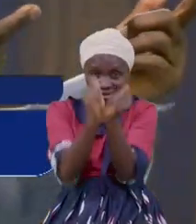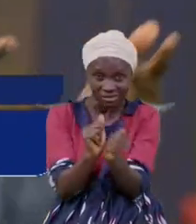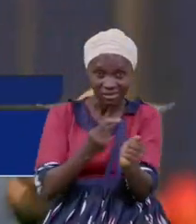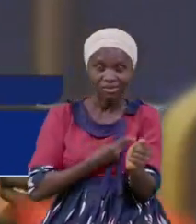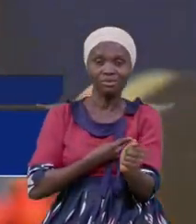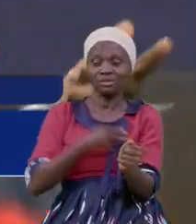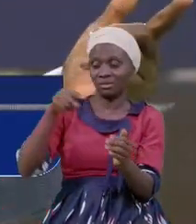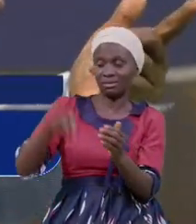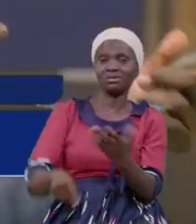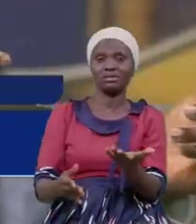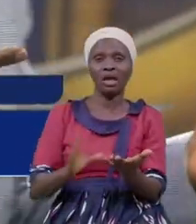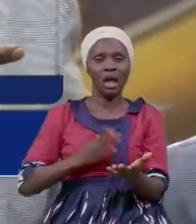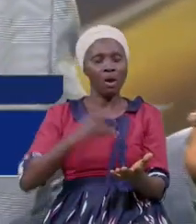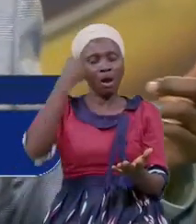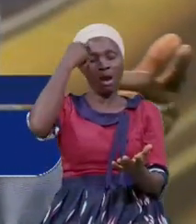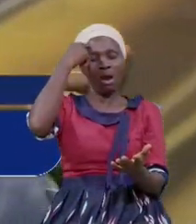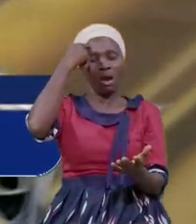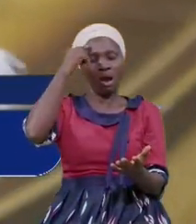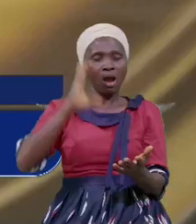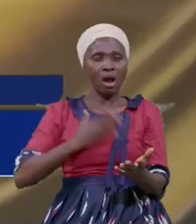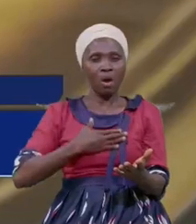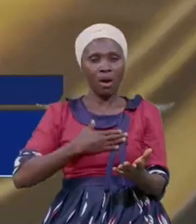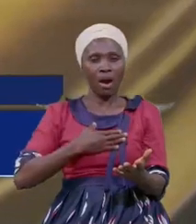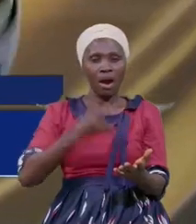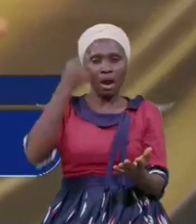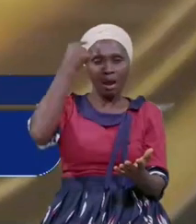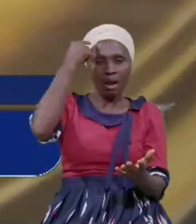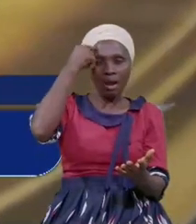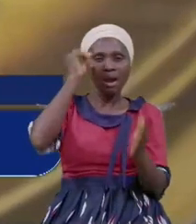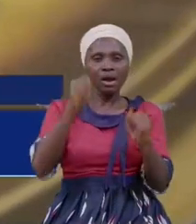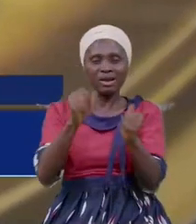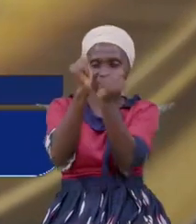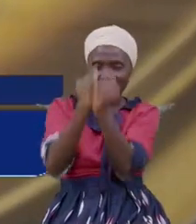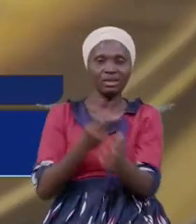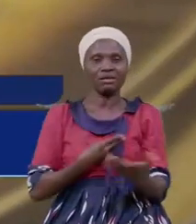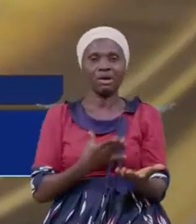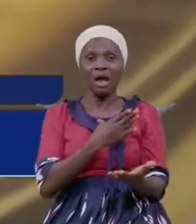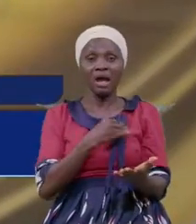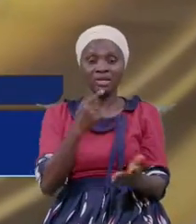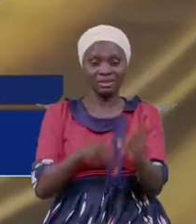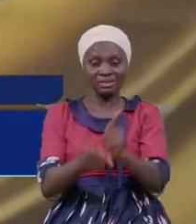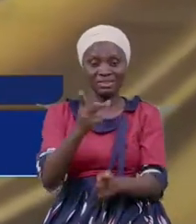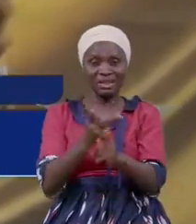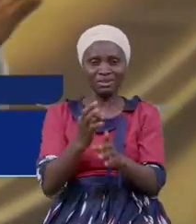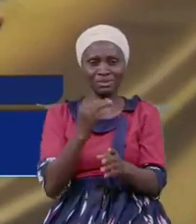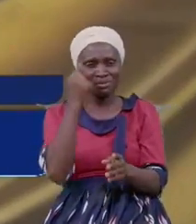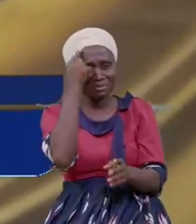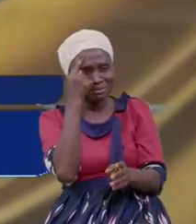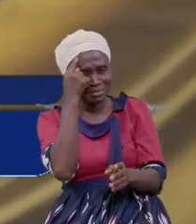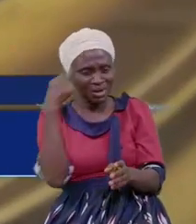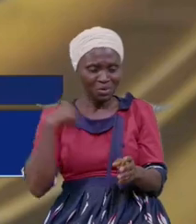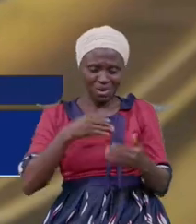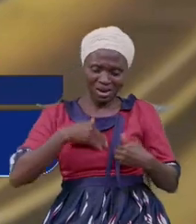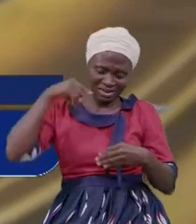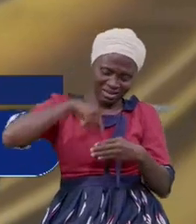cveau peut nous attacher et le soliloc que nous avons en nous